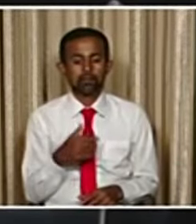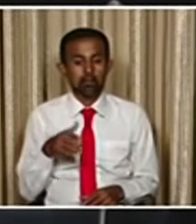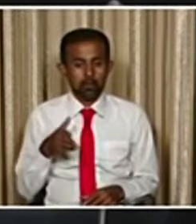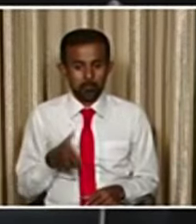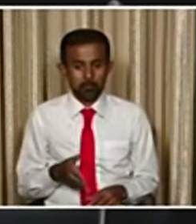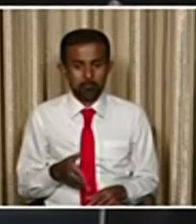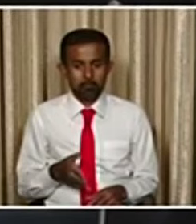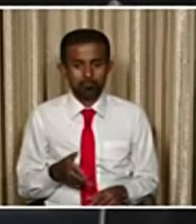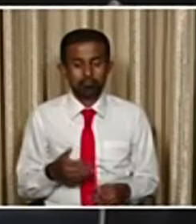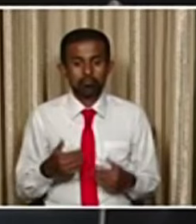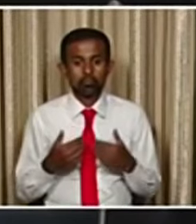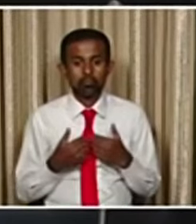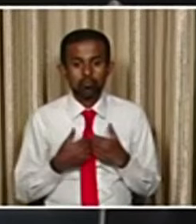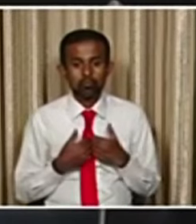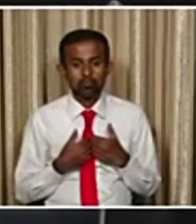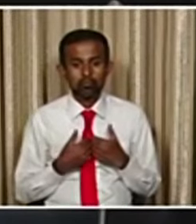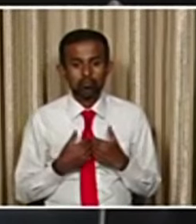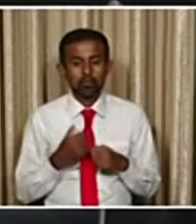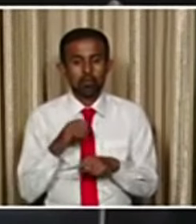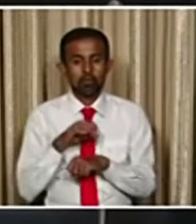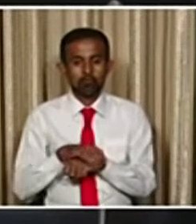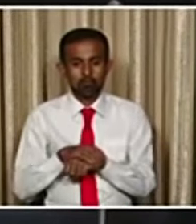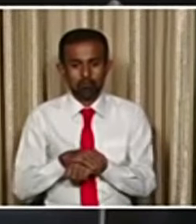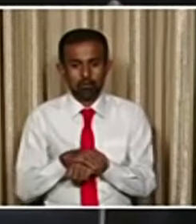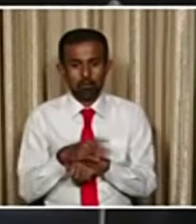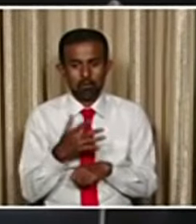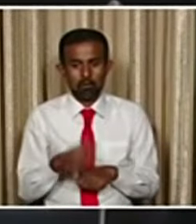මෙම අපි හඳුනාගත්ත,